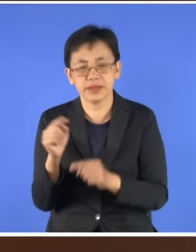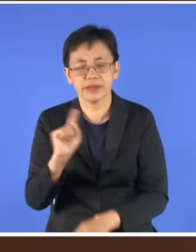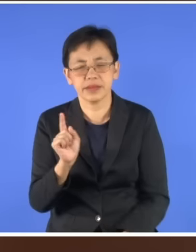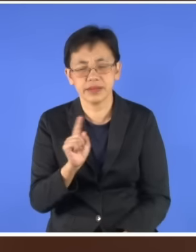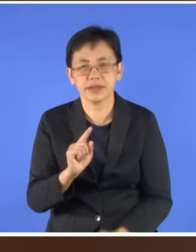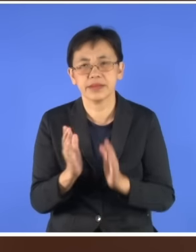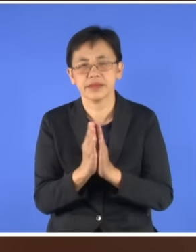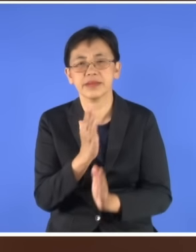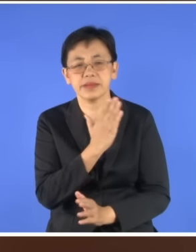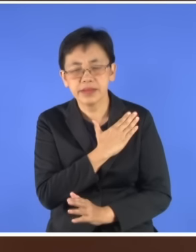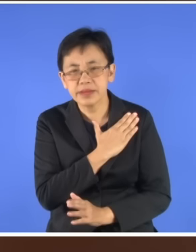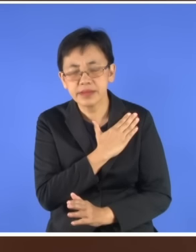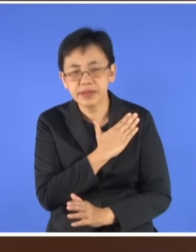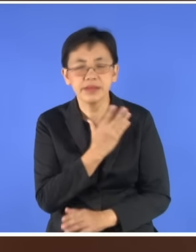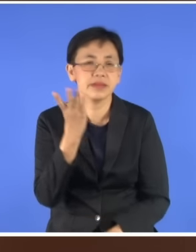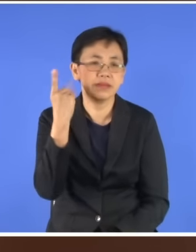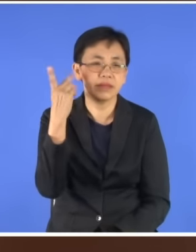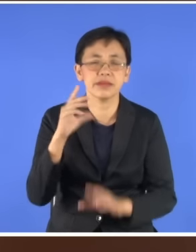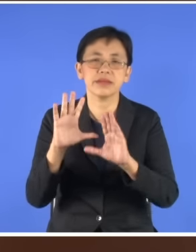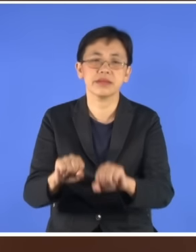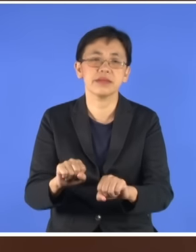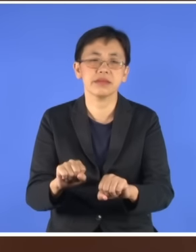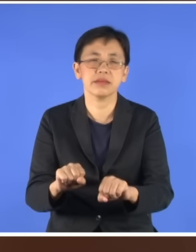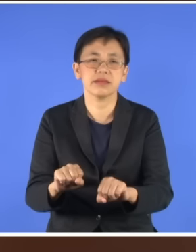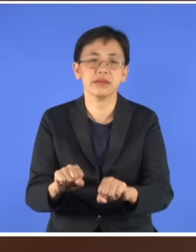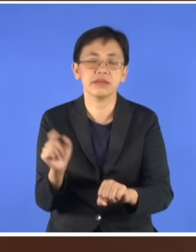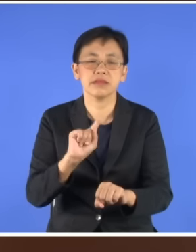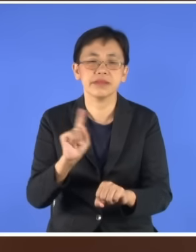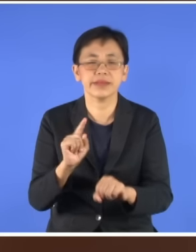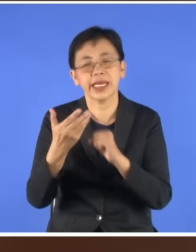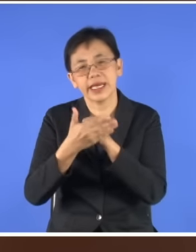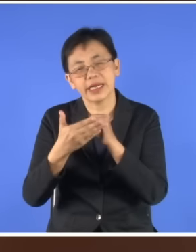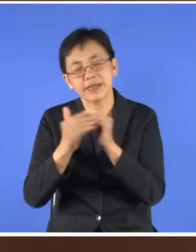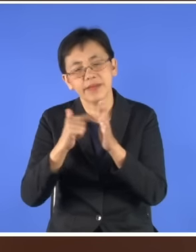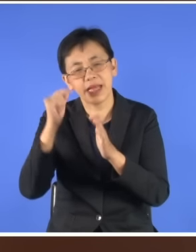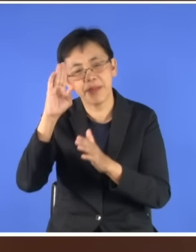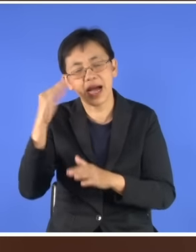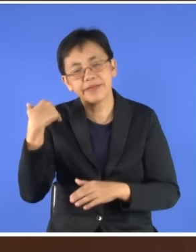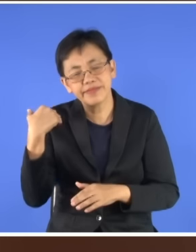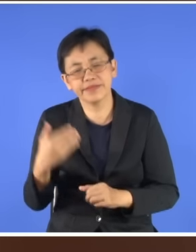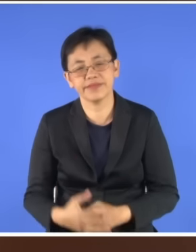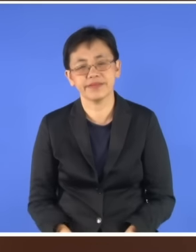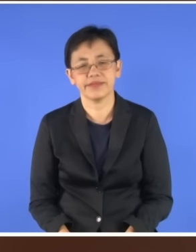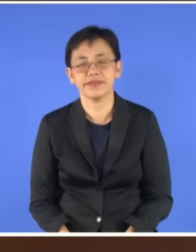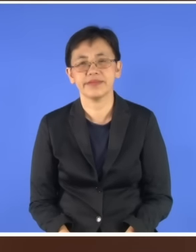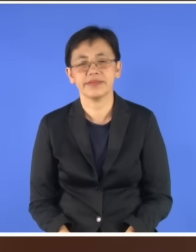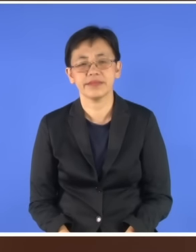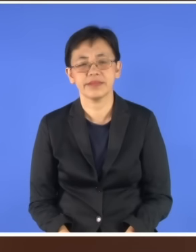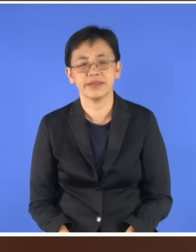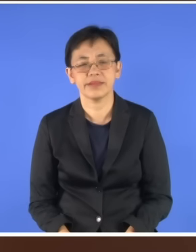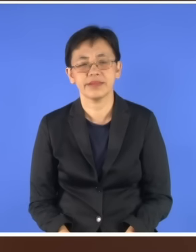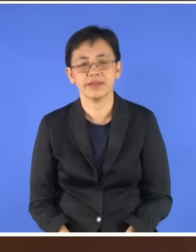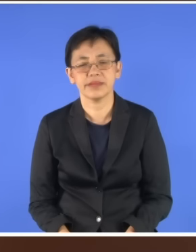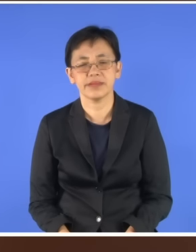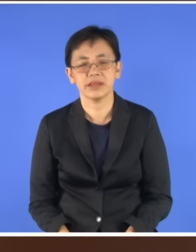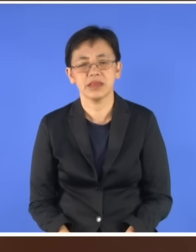รูปนี้เมื่อวานนี้ถูกจับเนื่องจากว่าไปเสพยาบ้า โอ้โหอารมณ์เลยอ่ะ นะครับอย่างที่บอกว่าเนี่ยอ